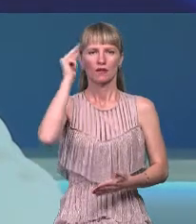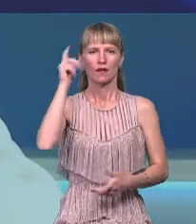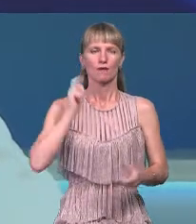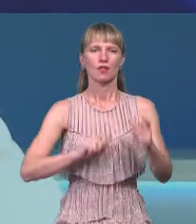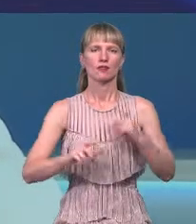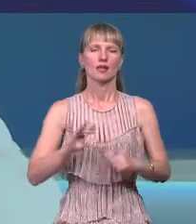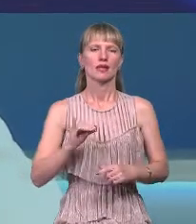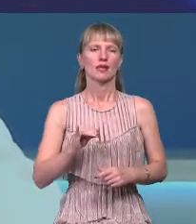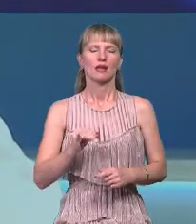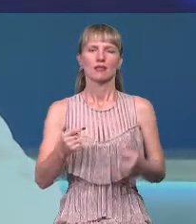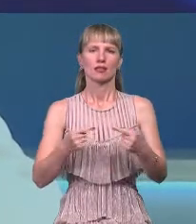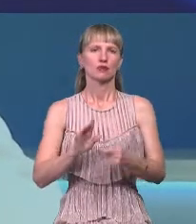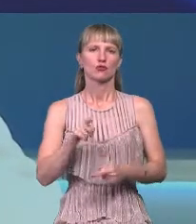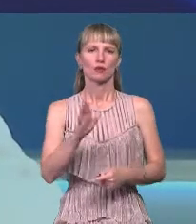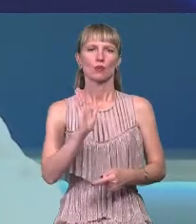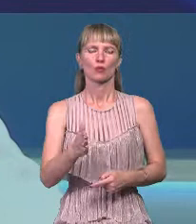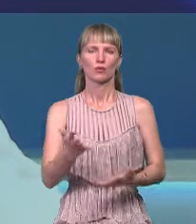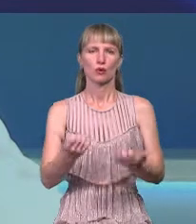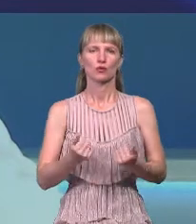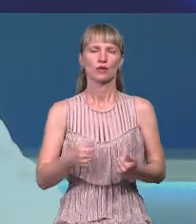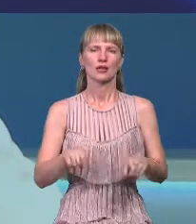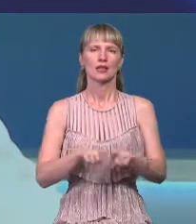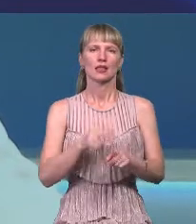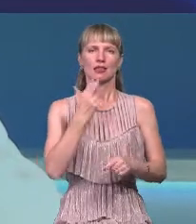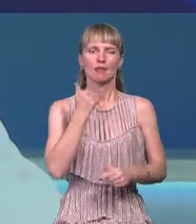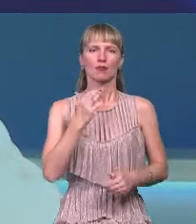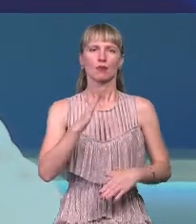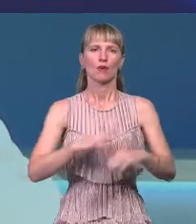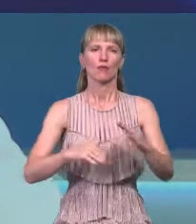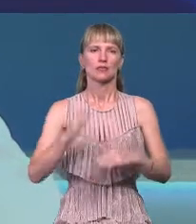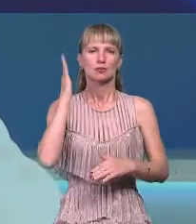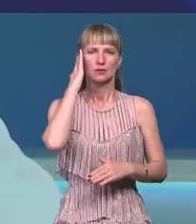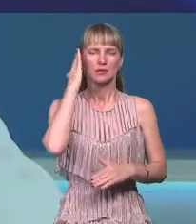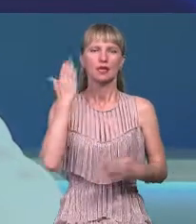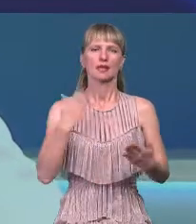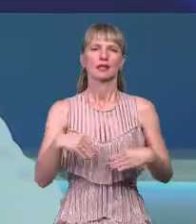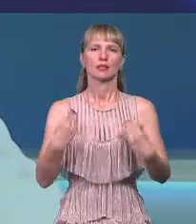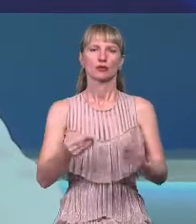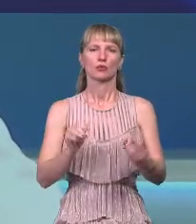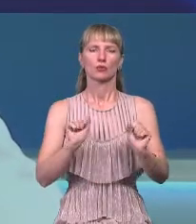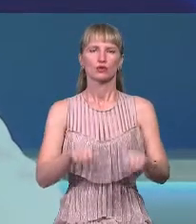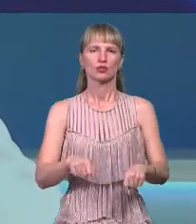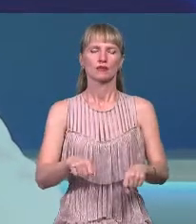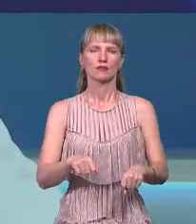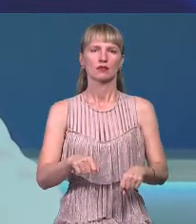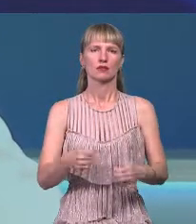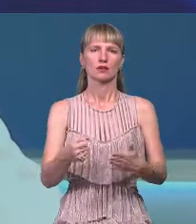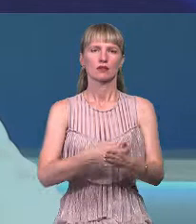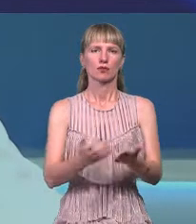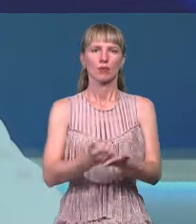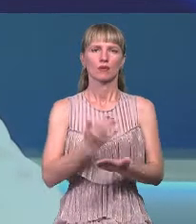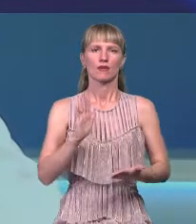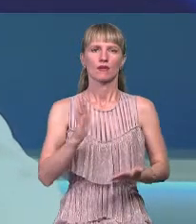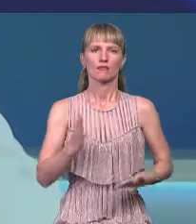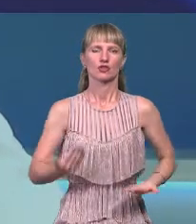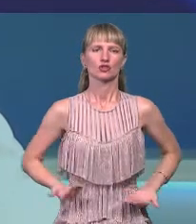буде отримувати відповідні навички, професійні здібності, які нададуть їй можливість досягнути успіху в